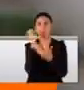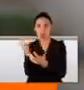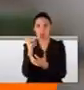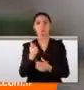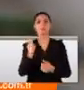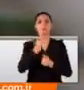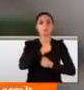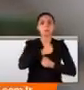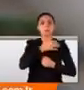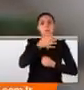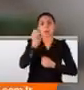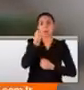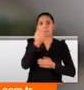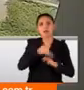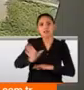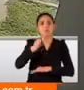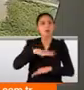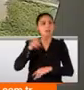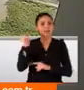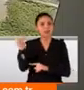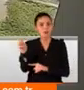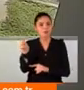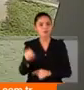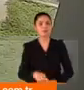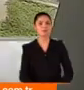sıkıldı bilinmez, bahçeden çıkmak istedi.